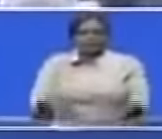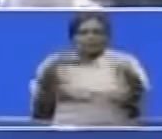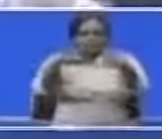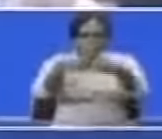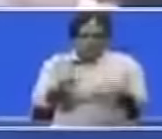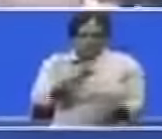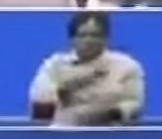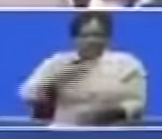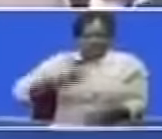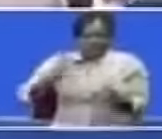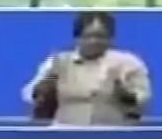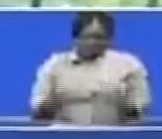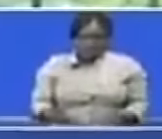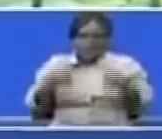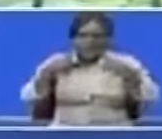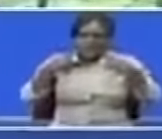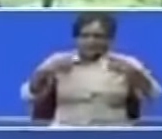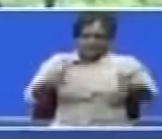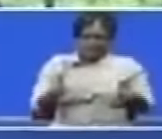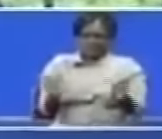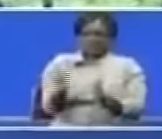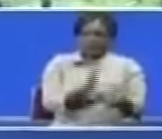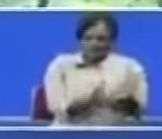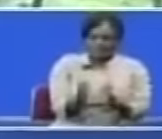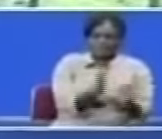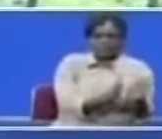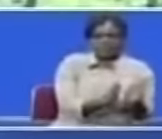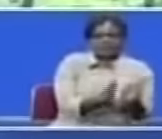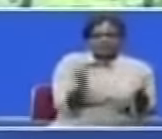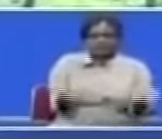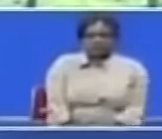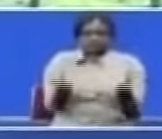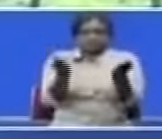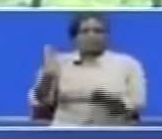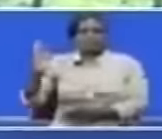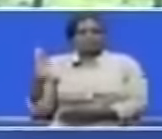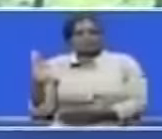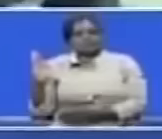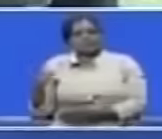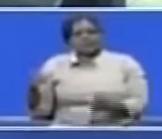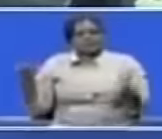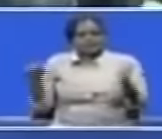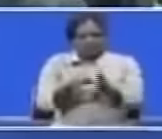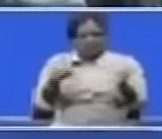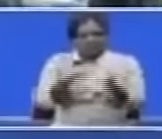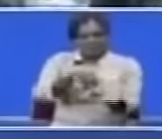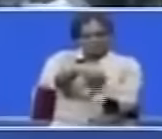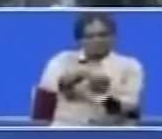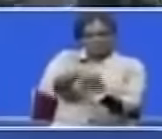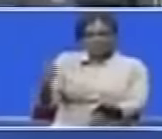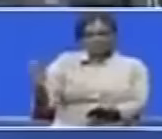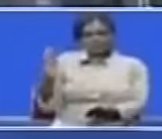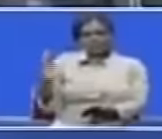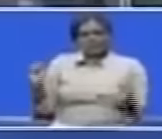Lakini huku kamishna Maalim akitoa tangazo la mikakati iliyowekwa kuimarisha usalama, doa la utepetevu wa usalama